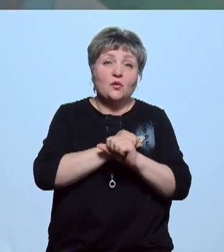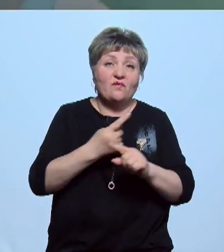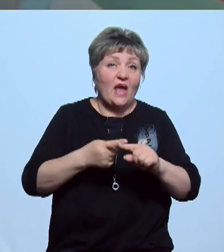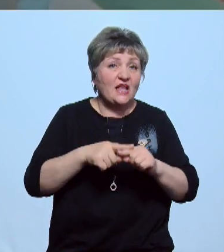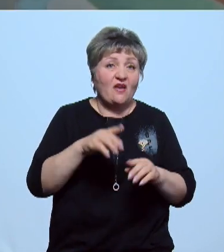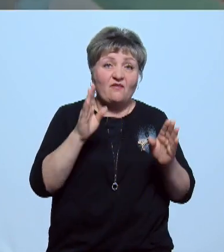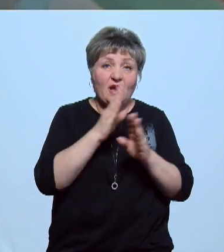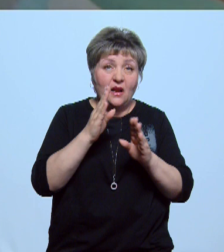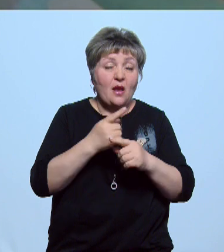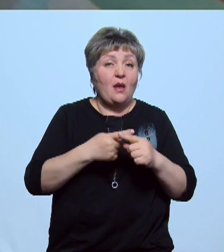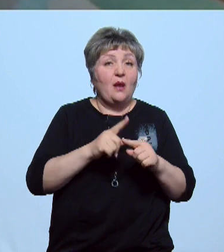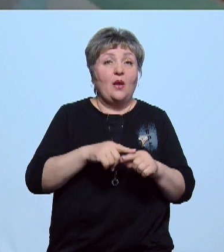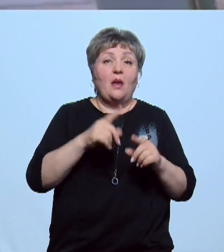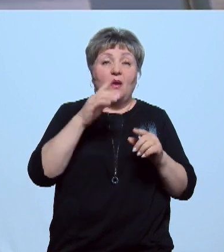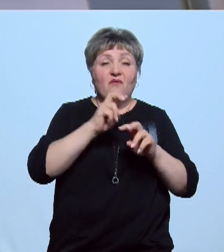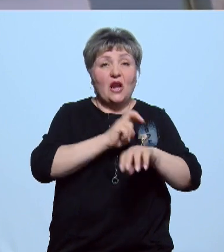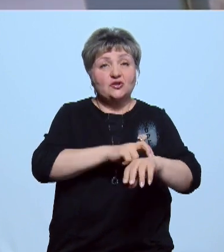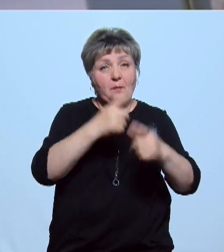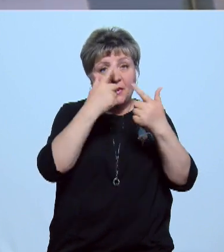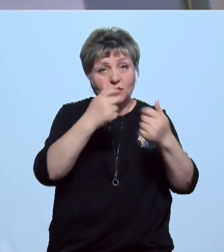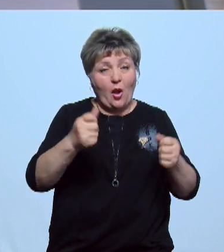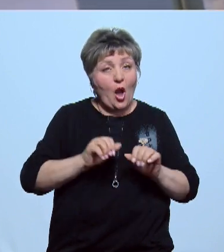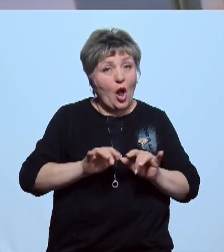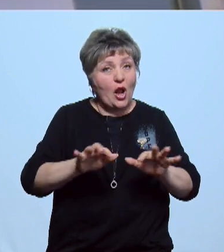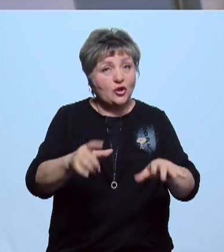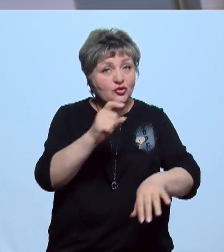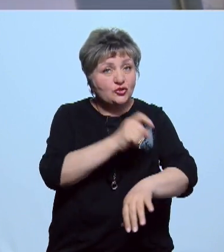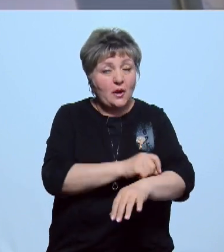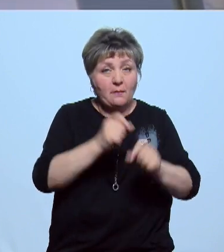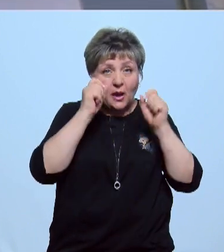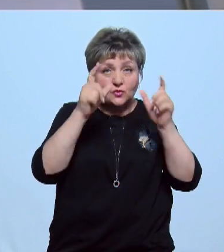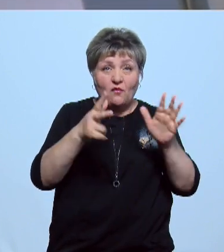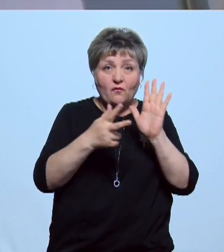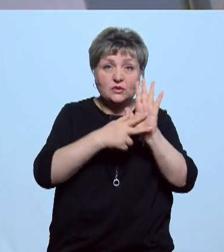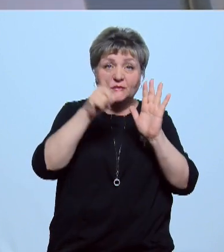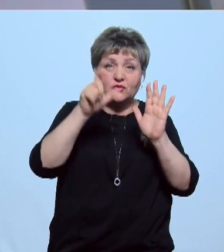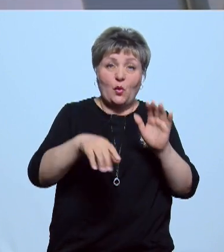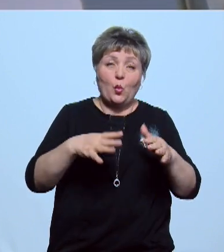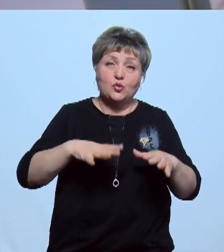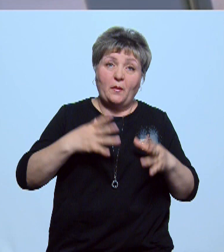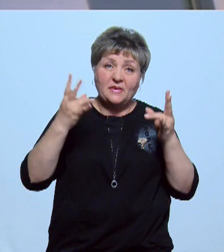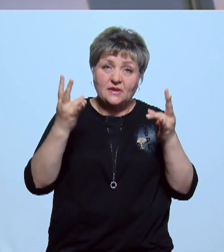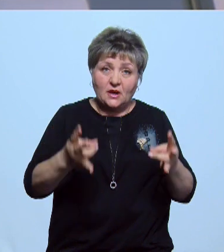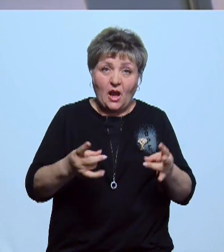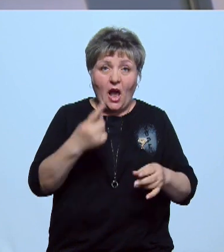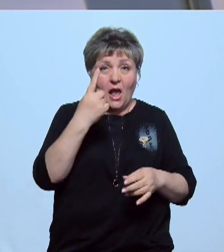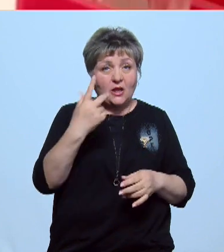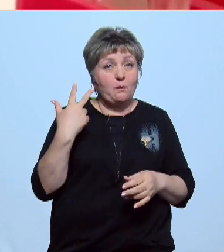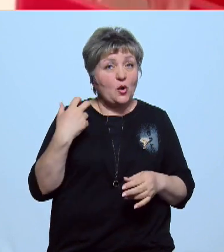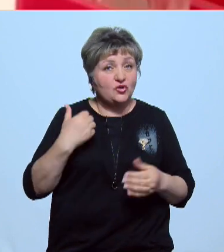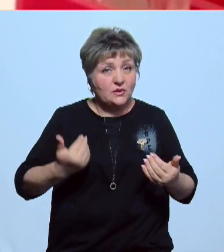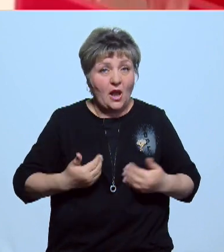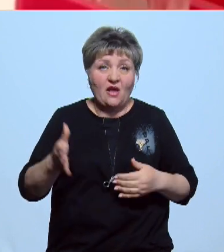на природе, врачи предупреждают, клещи проснулись. 8 человек уже пострадали от укусов. 1 житель Можги,